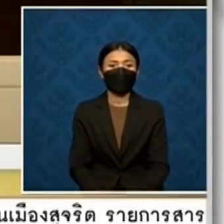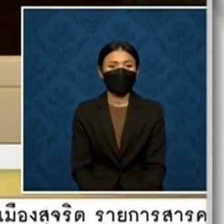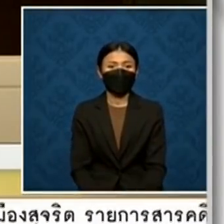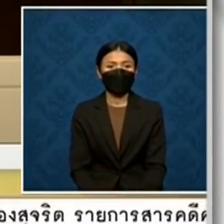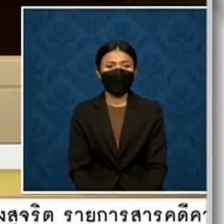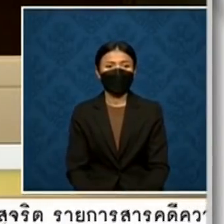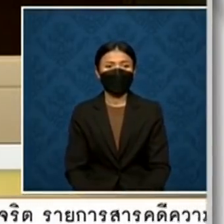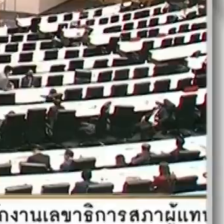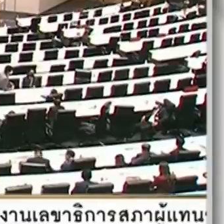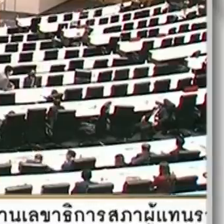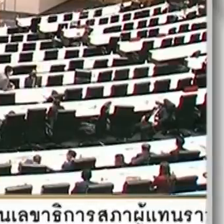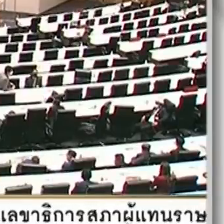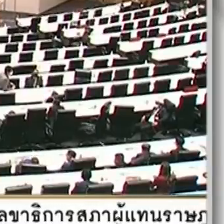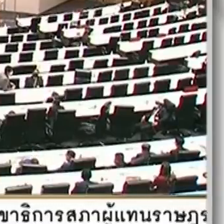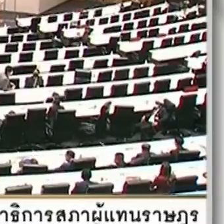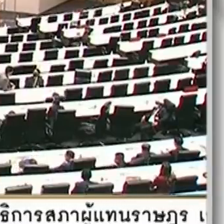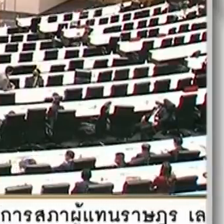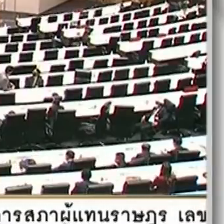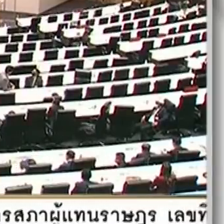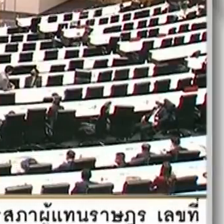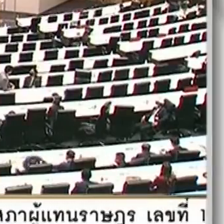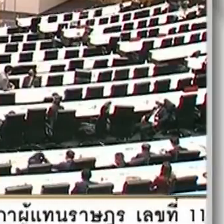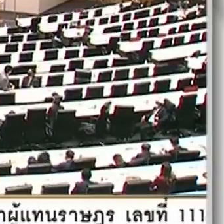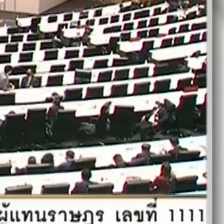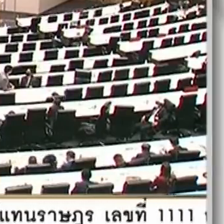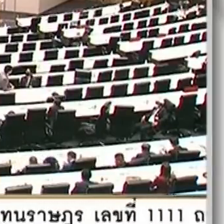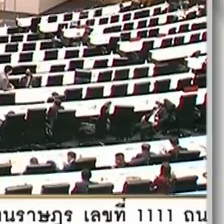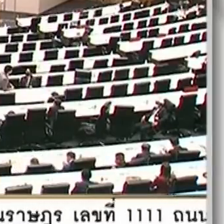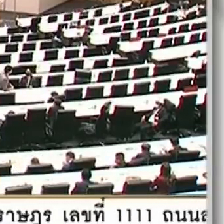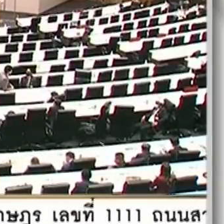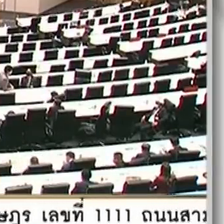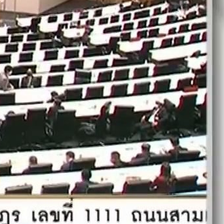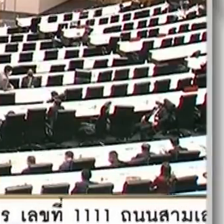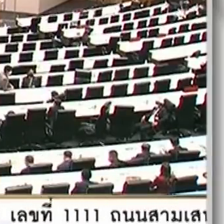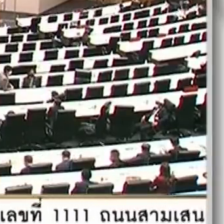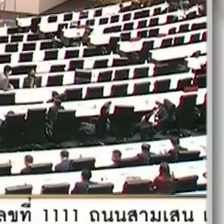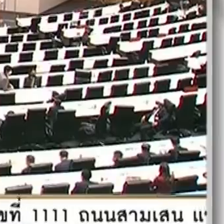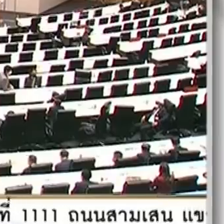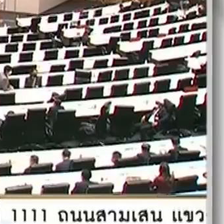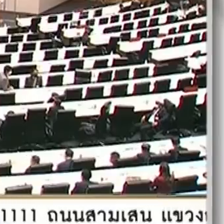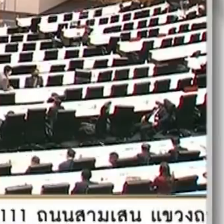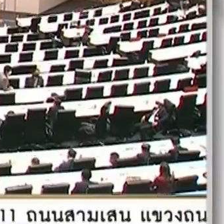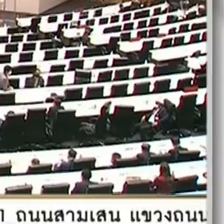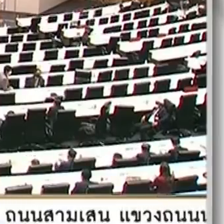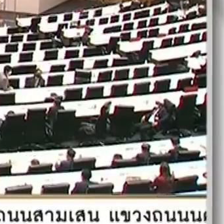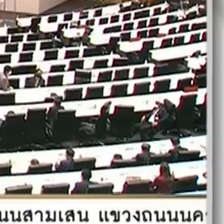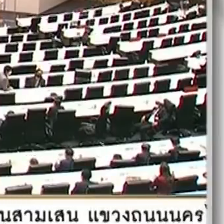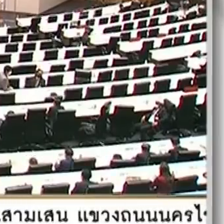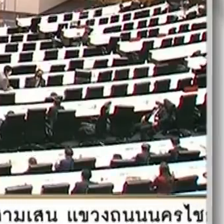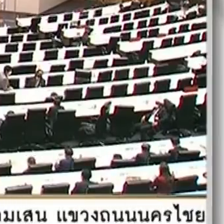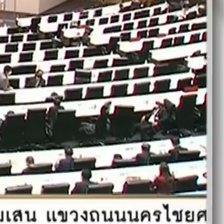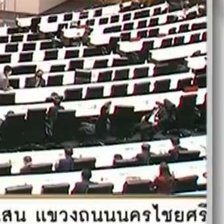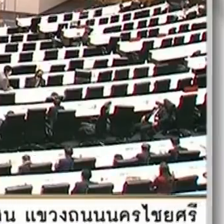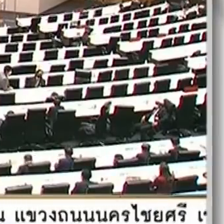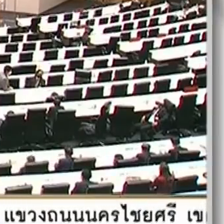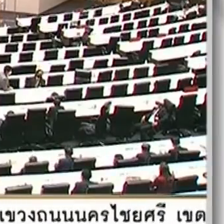ผู้ควบคุมเสียงเขาก็ตั้งใจทำงานแต่ว่าเขาไม่ใช่คนที่มีสิทธิ์ไปคุมส.ส.ได้แล้วน้ำหนักนี่ก็เ